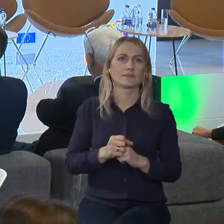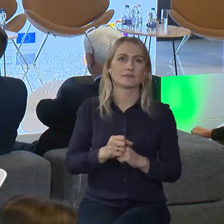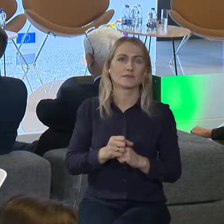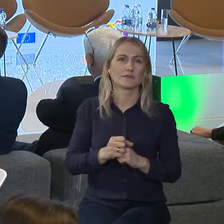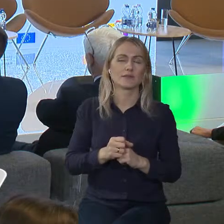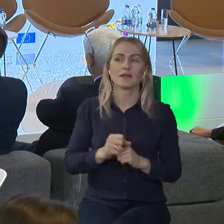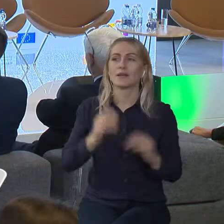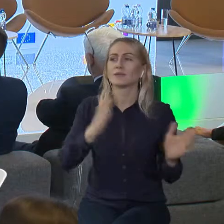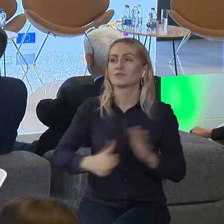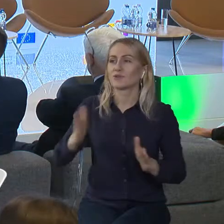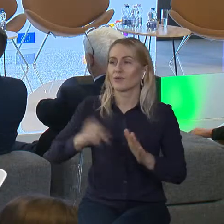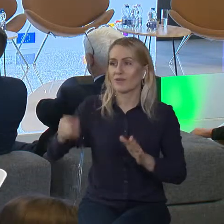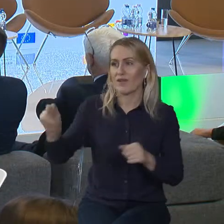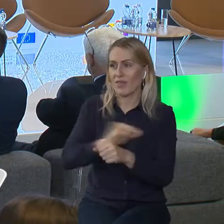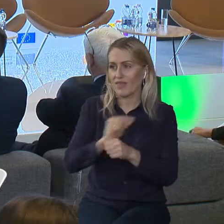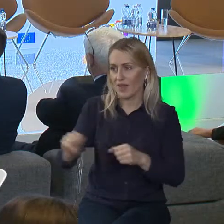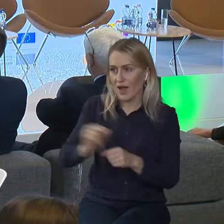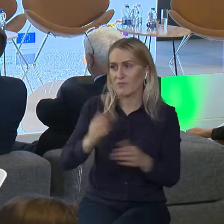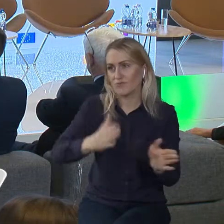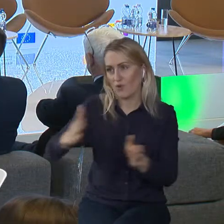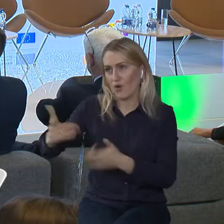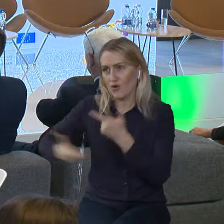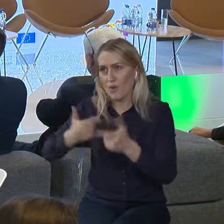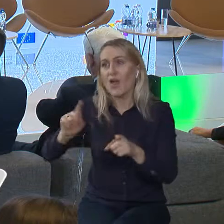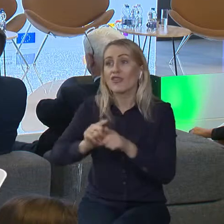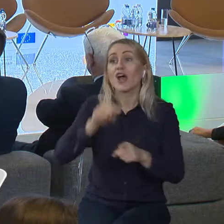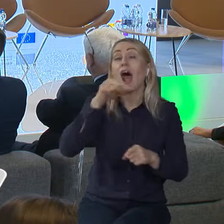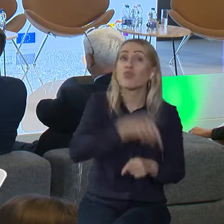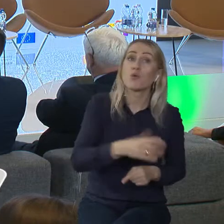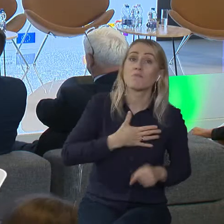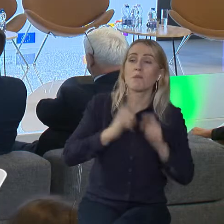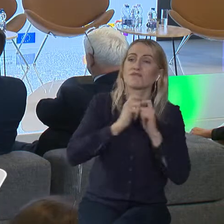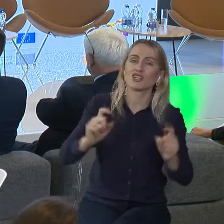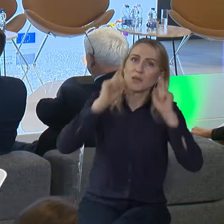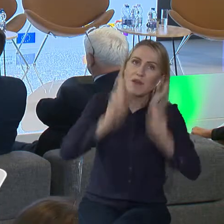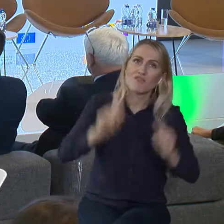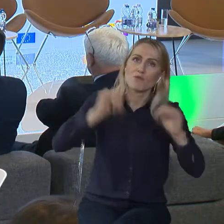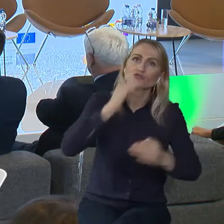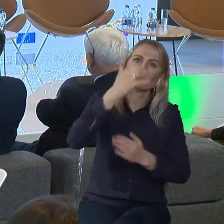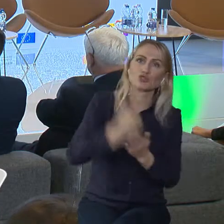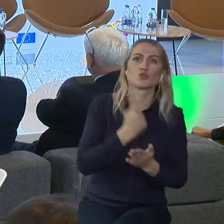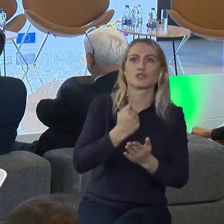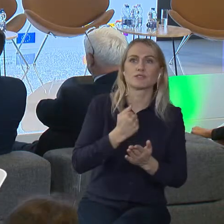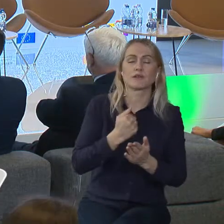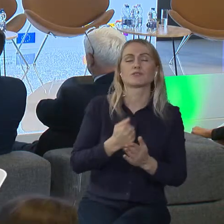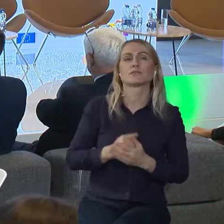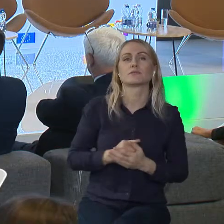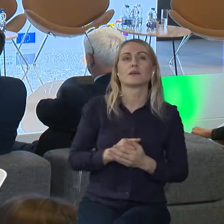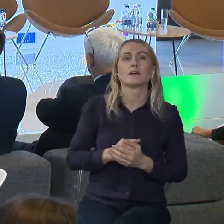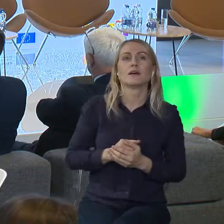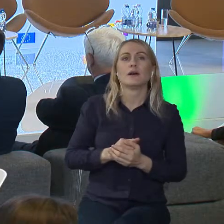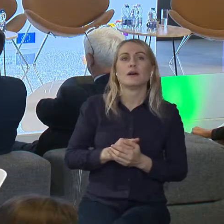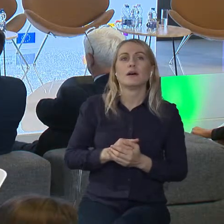całego ciągu terapeutycznego. Natomiast tutaj bezpośrednio w czasie rzeczywistym mamy możliwość skorzystania